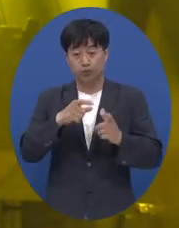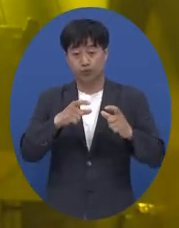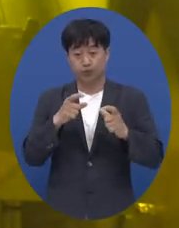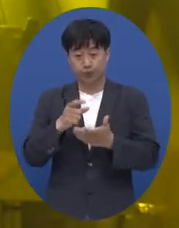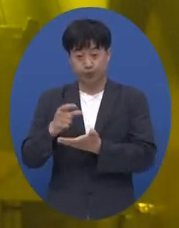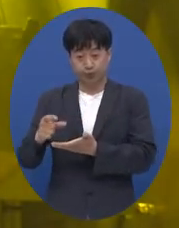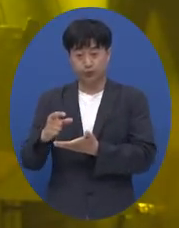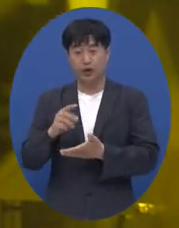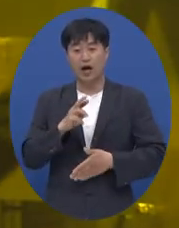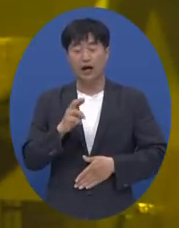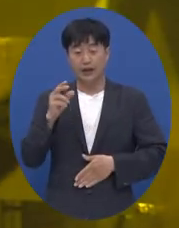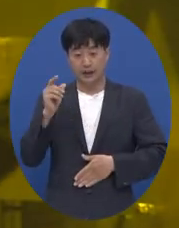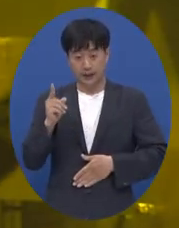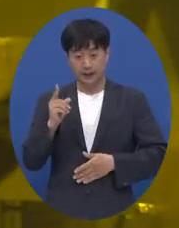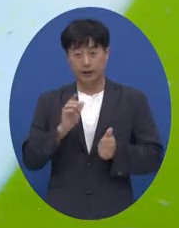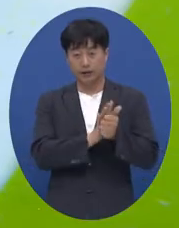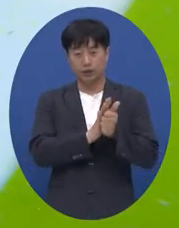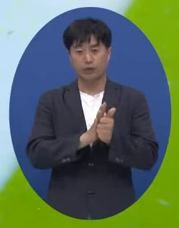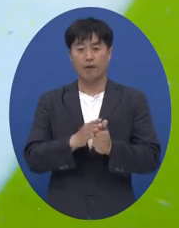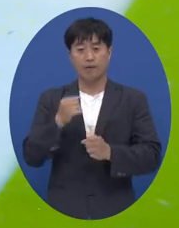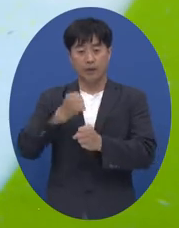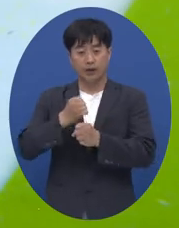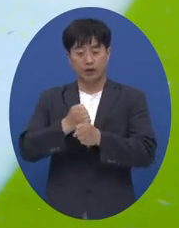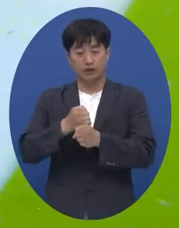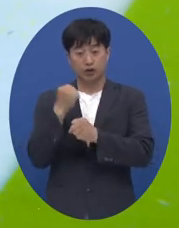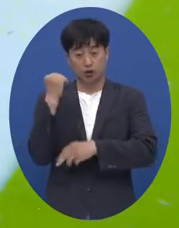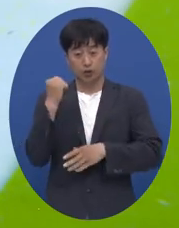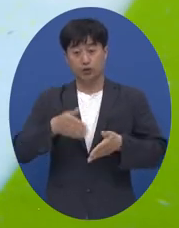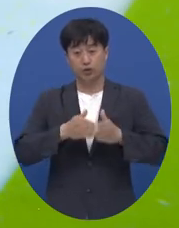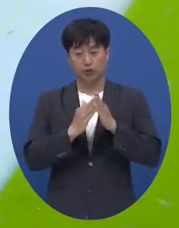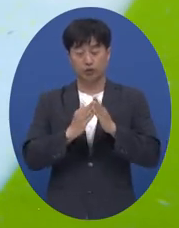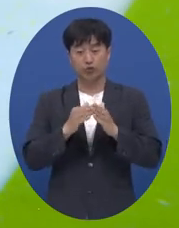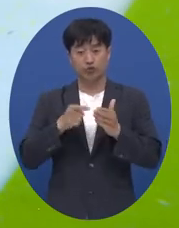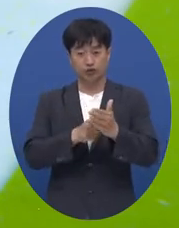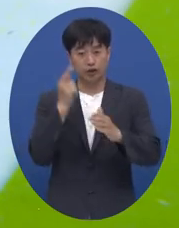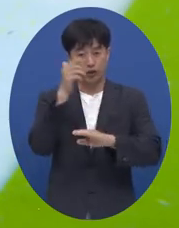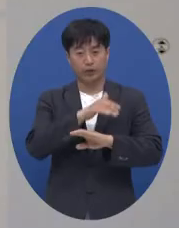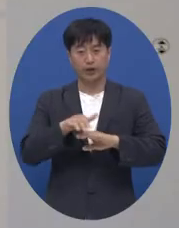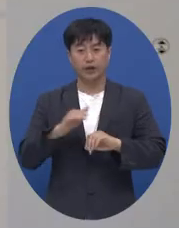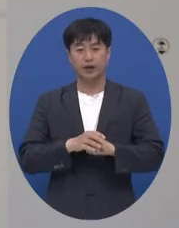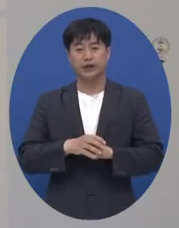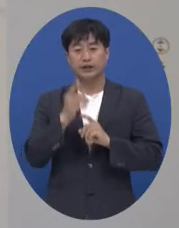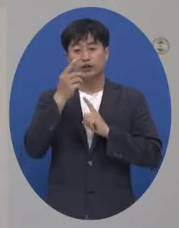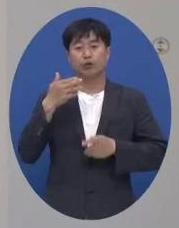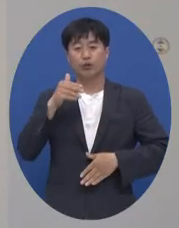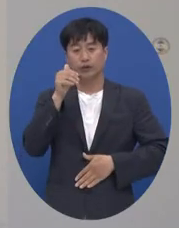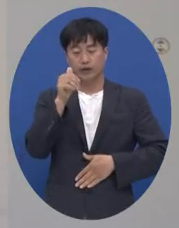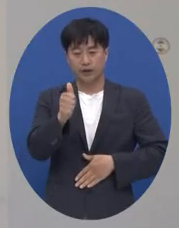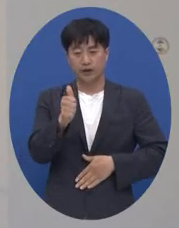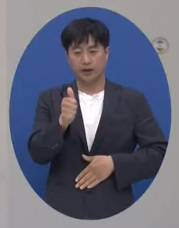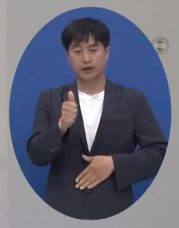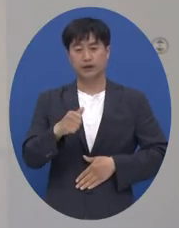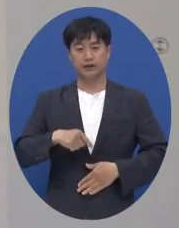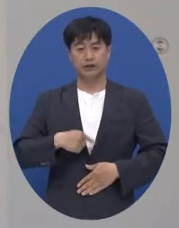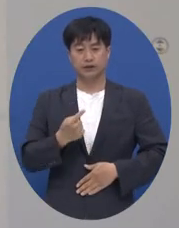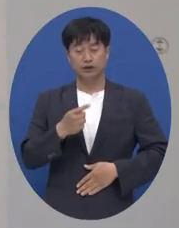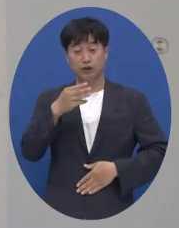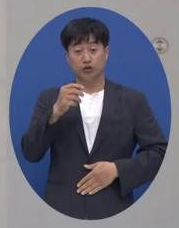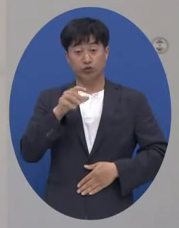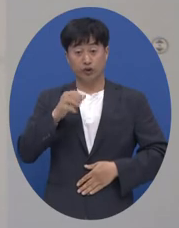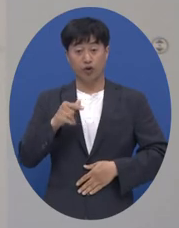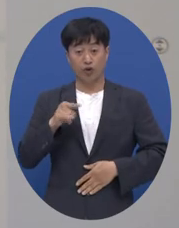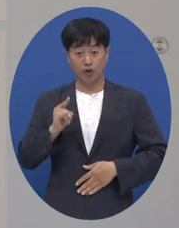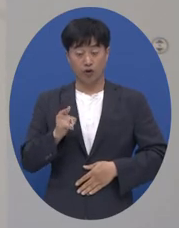랜디 지원사업과 생산 인프라 조성 등을 추진할 계획입니다 이 재면 경기도지사는 자신의 트위터를